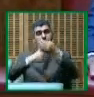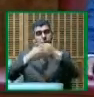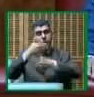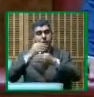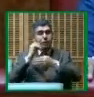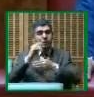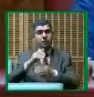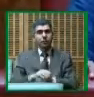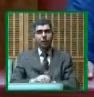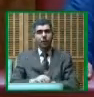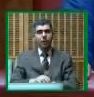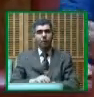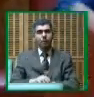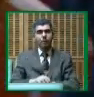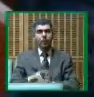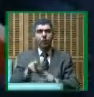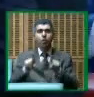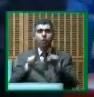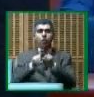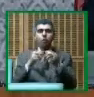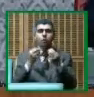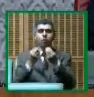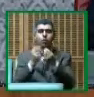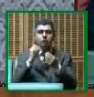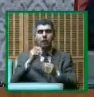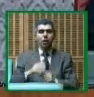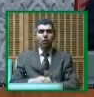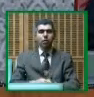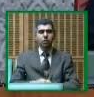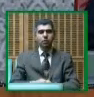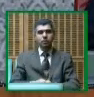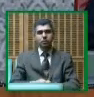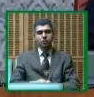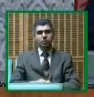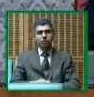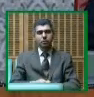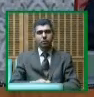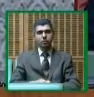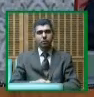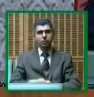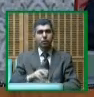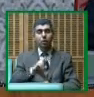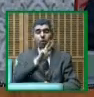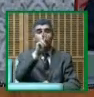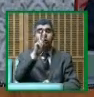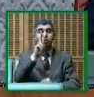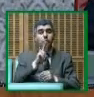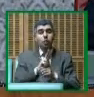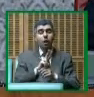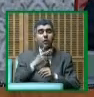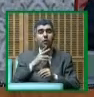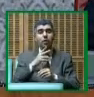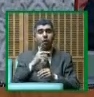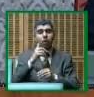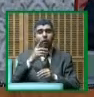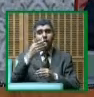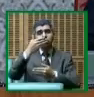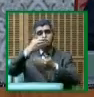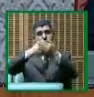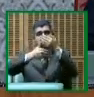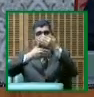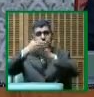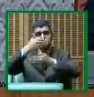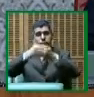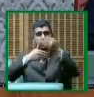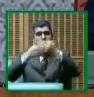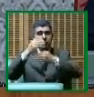والذي تجمع بينهما وحدة الموضوع. وهو السؤال الأول هو وضعية البناء المهدد